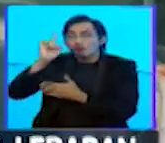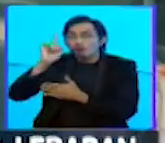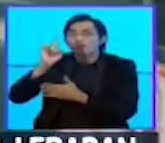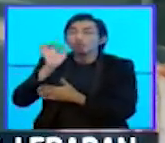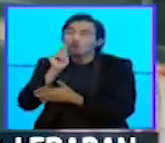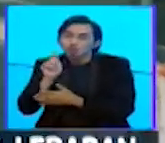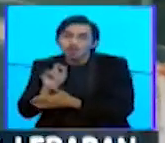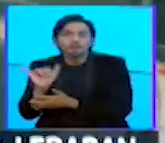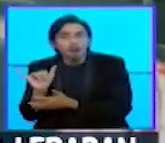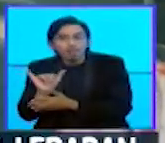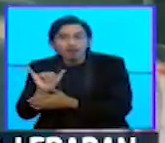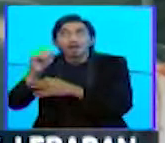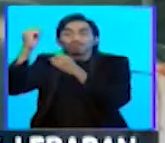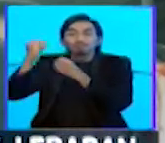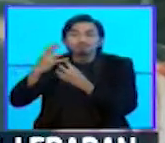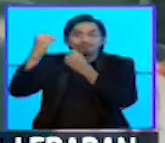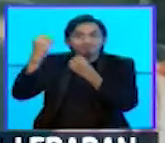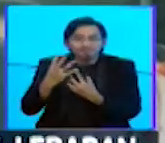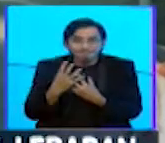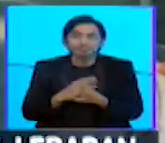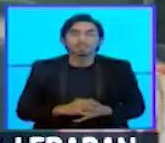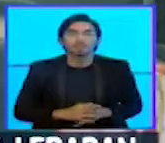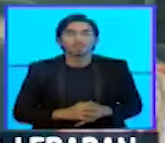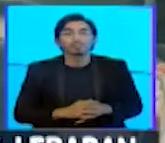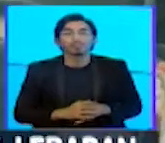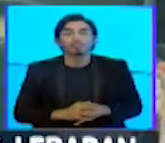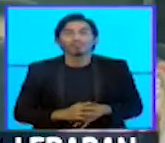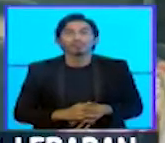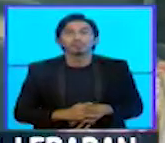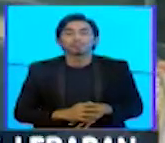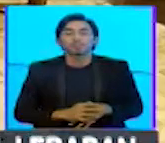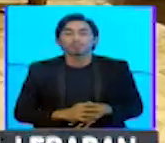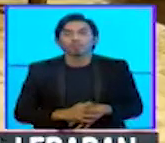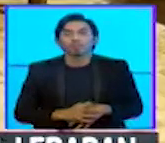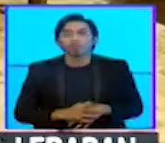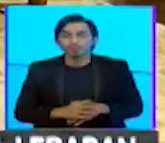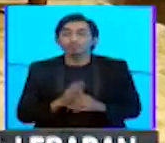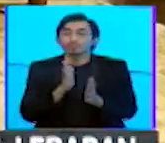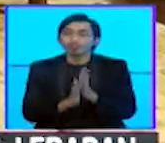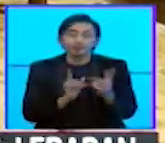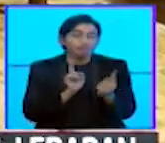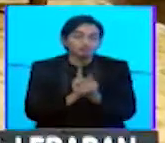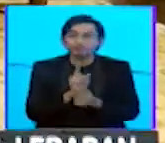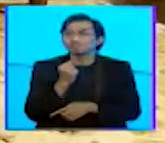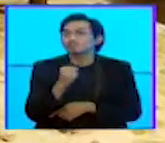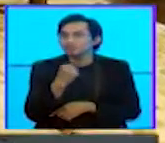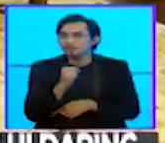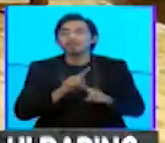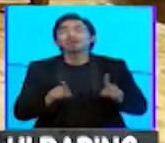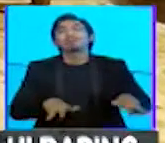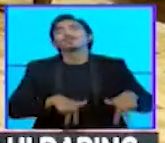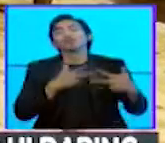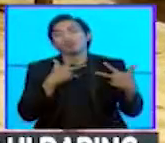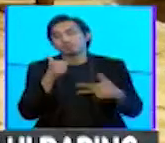Jadi momen-momen walaupun kita tidak bisa berinteraksi secara fisik melalui video call ya,